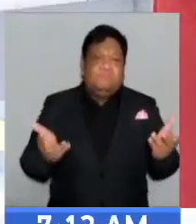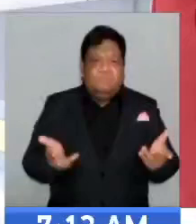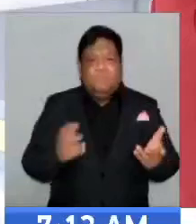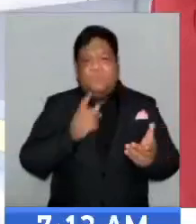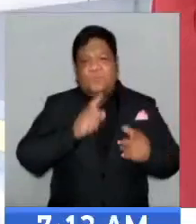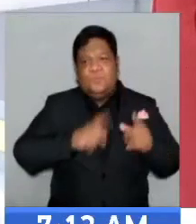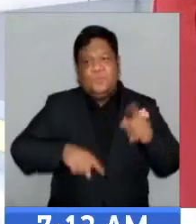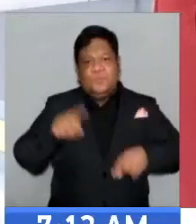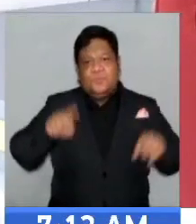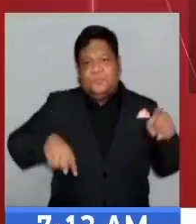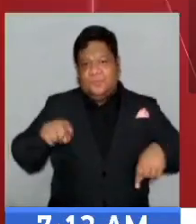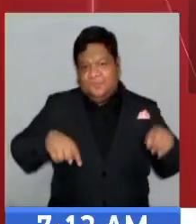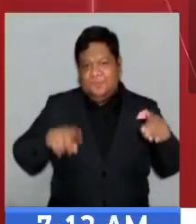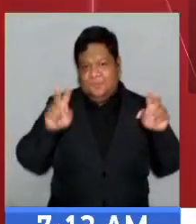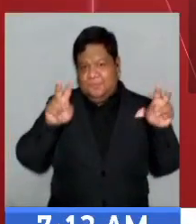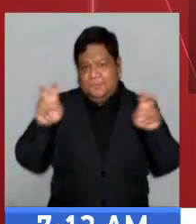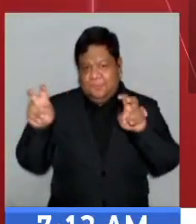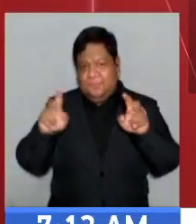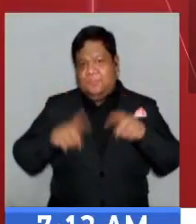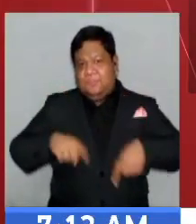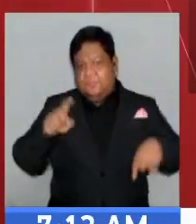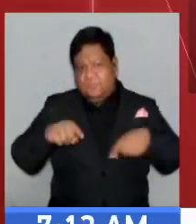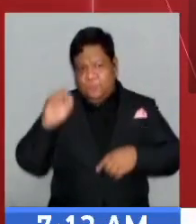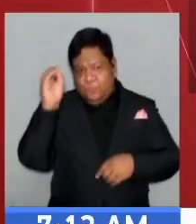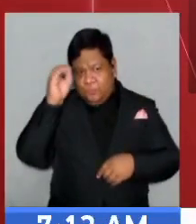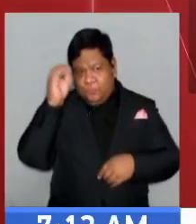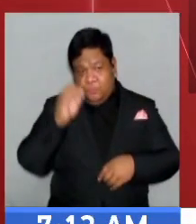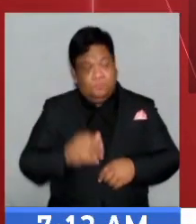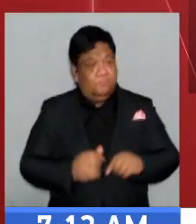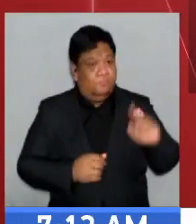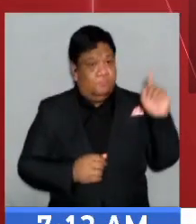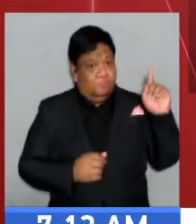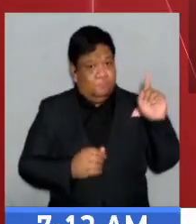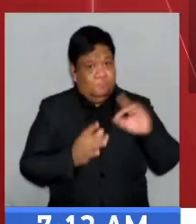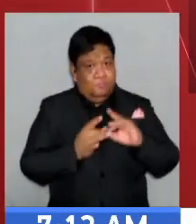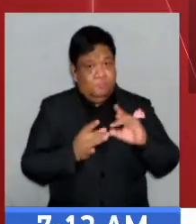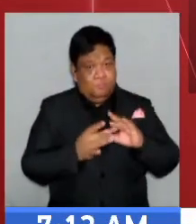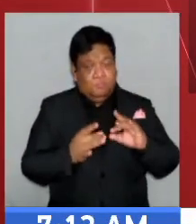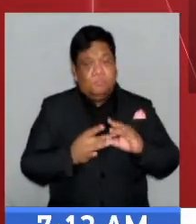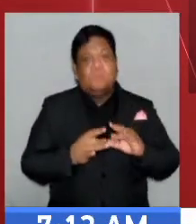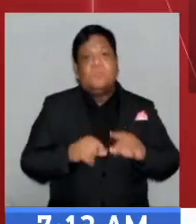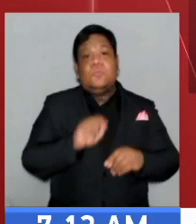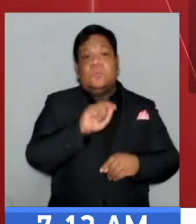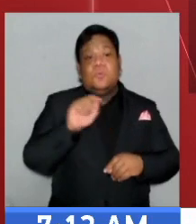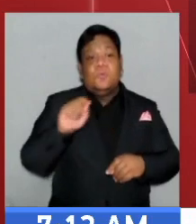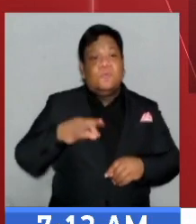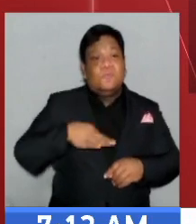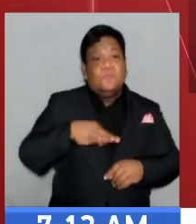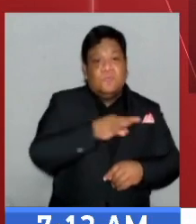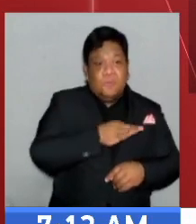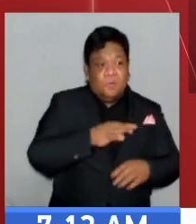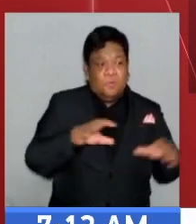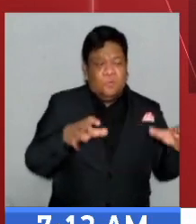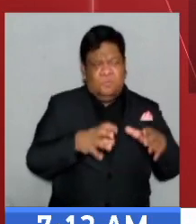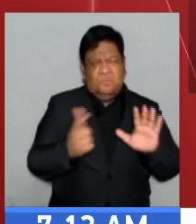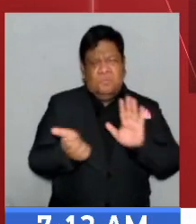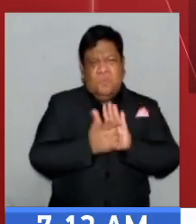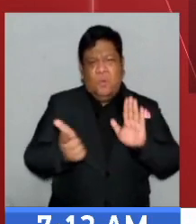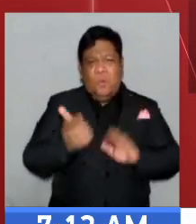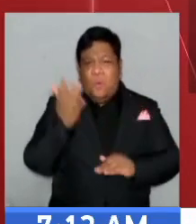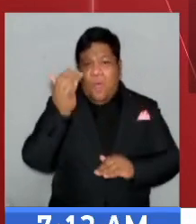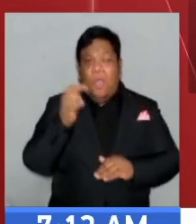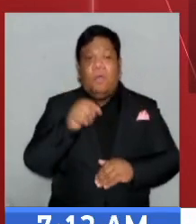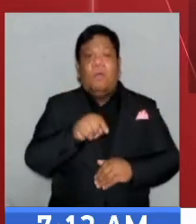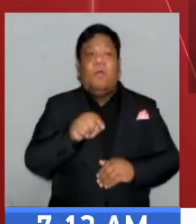Ami Gamilia, dapat na ipagbawal ang mga fraternity at sorority dahil kalimitan daw gumagamit na ang kapangyarihan ng mga ito na nauuwi